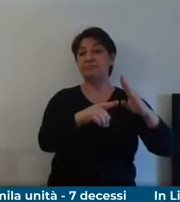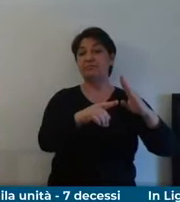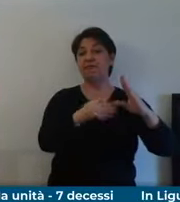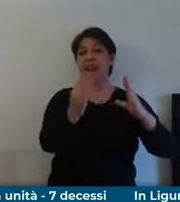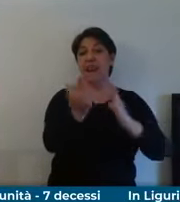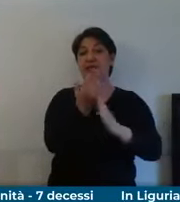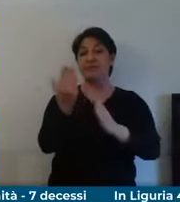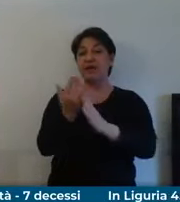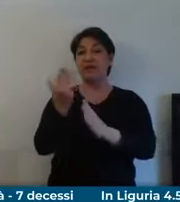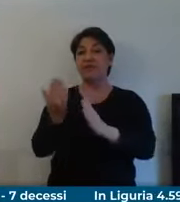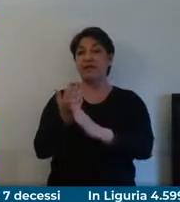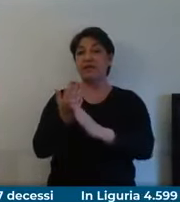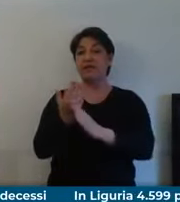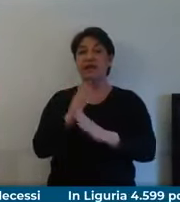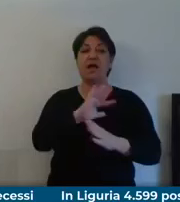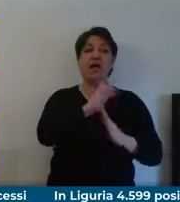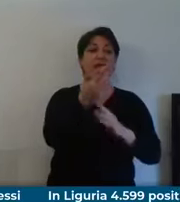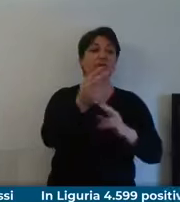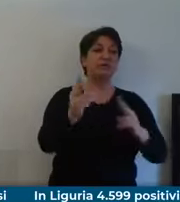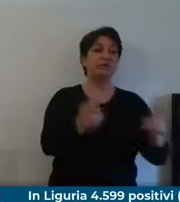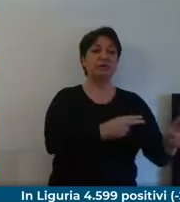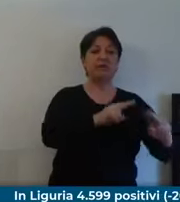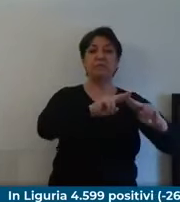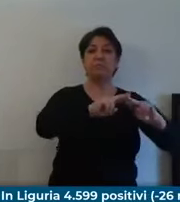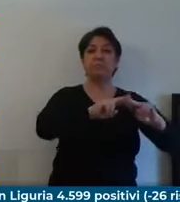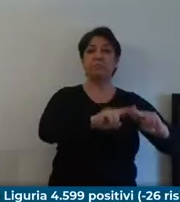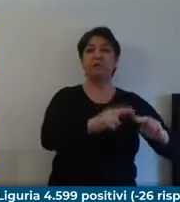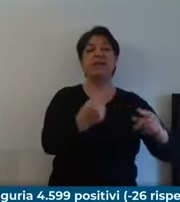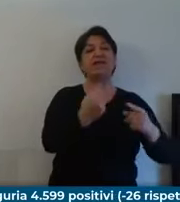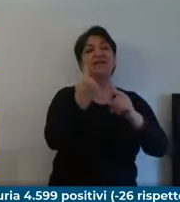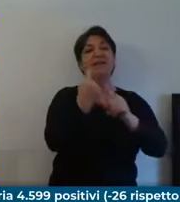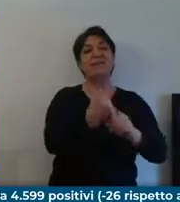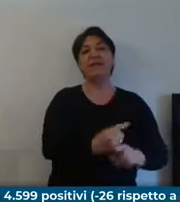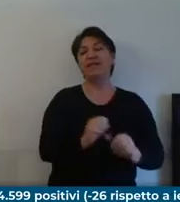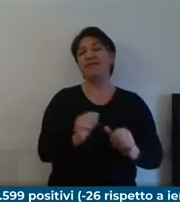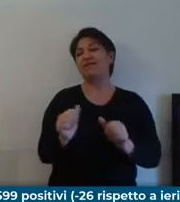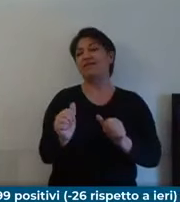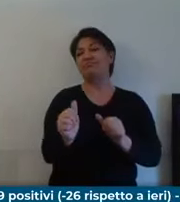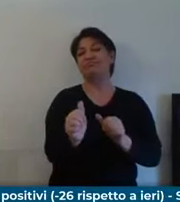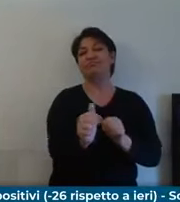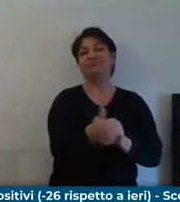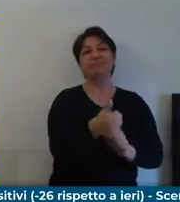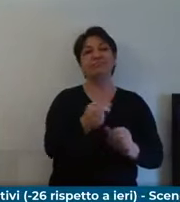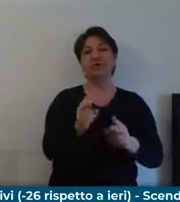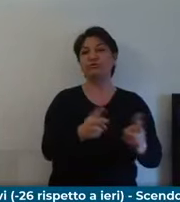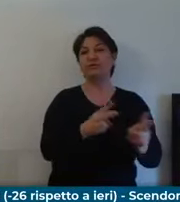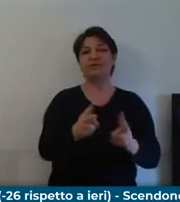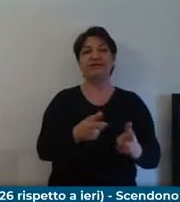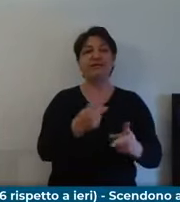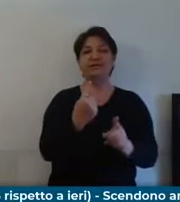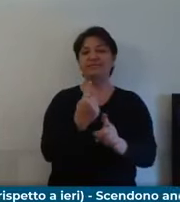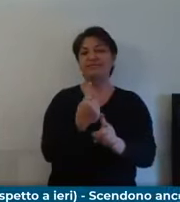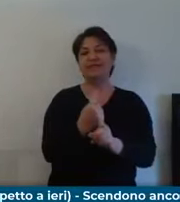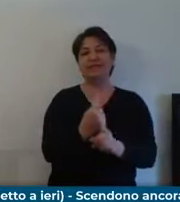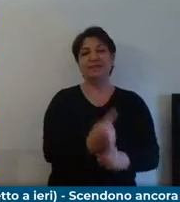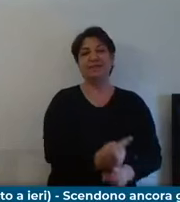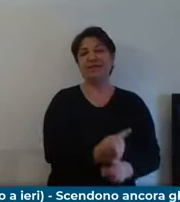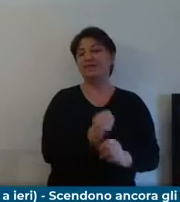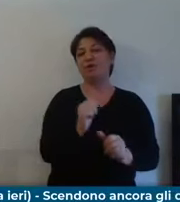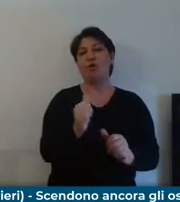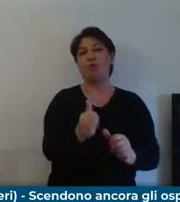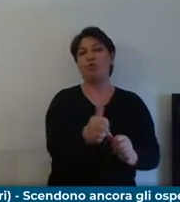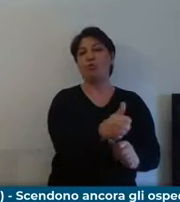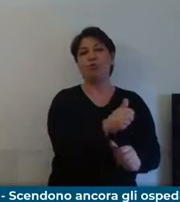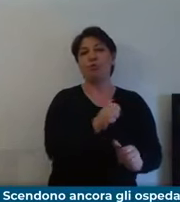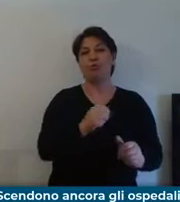base a come sono strutturati i pronto soccorso, ma il messaggio è uguale. Per quanto riguarda tutto il territorio ligure,